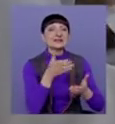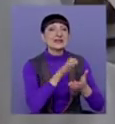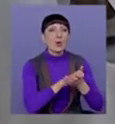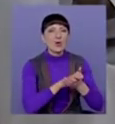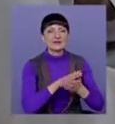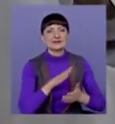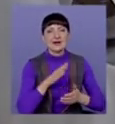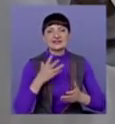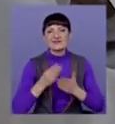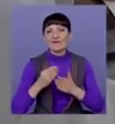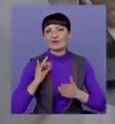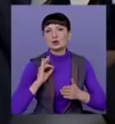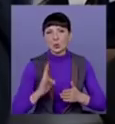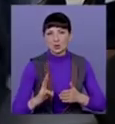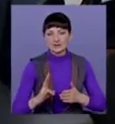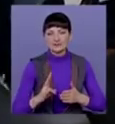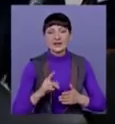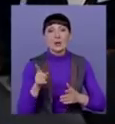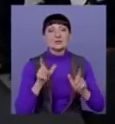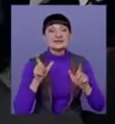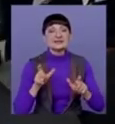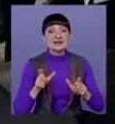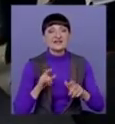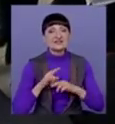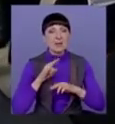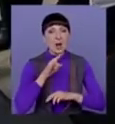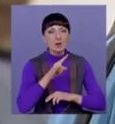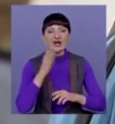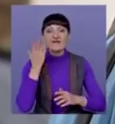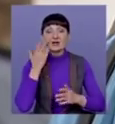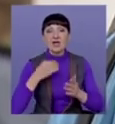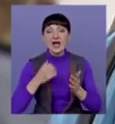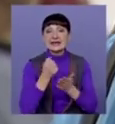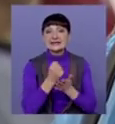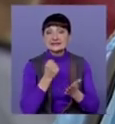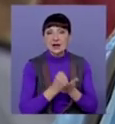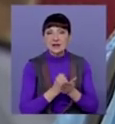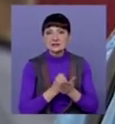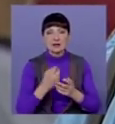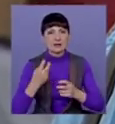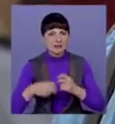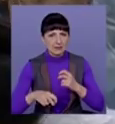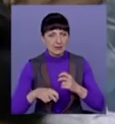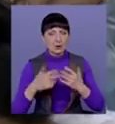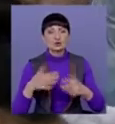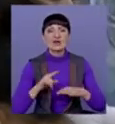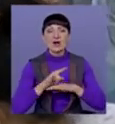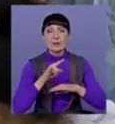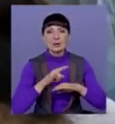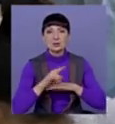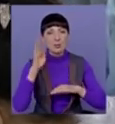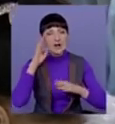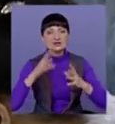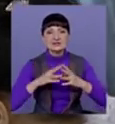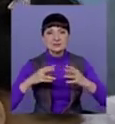мать с внуком. Максуд планировал сидеть в начале самолета, но во время регистрации сайт авиакомпании дал сбой. Уже в аэропорту мужчина с семьей